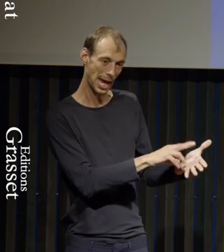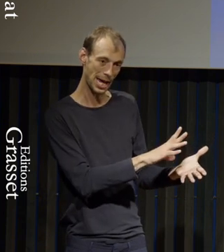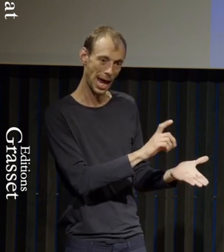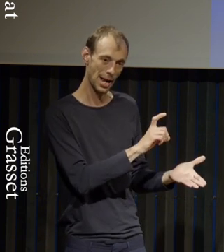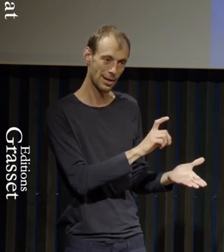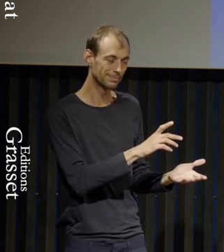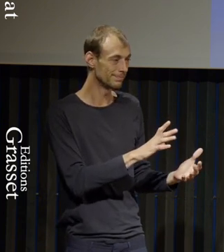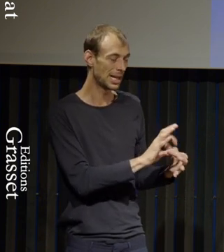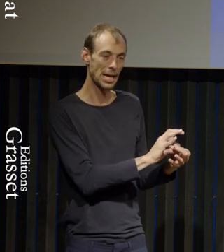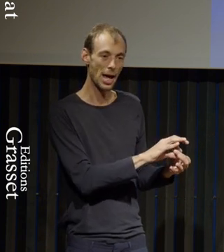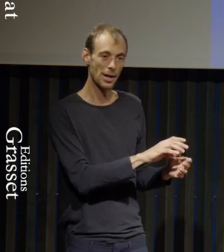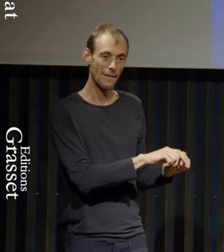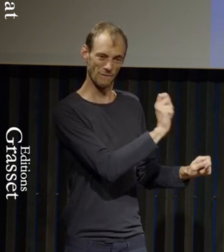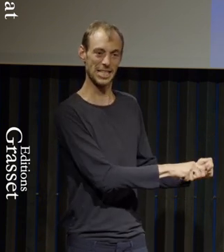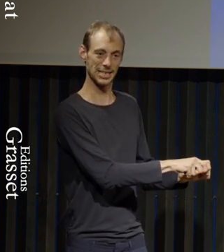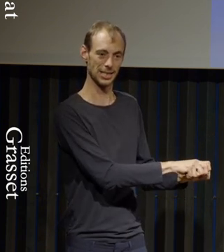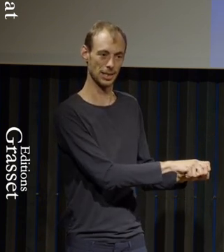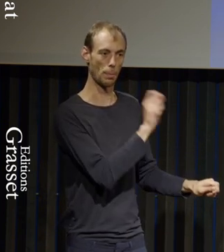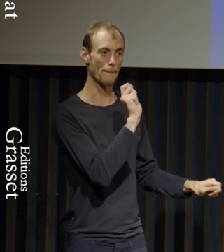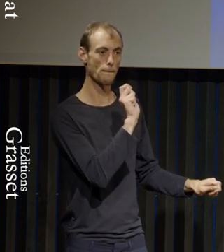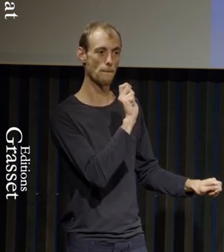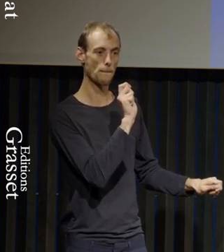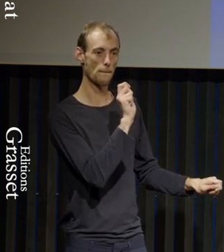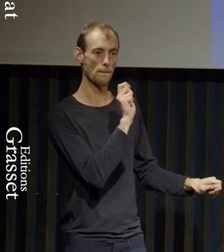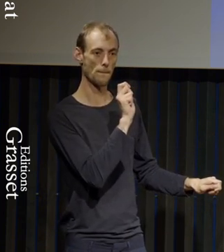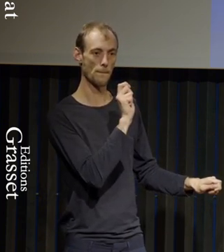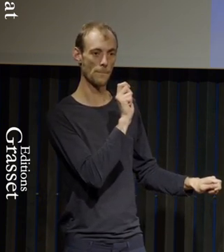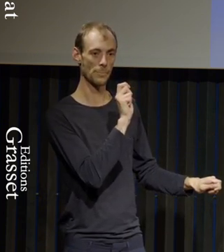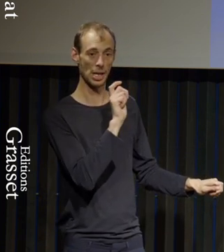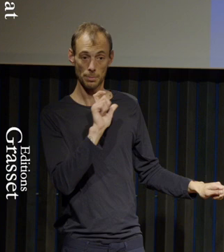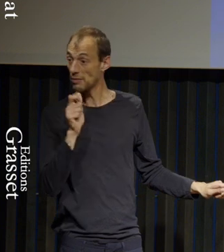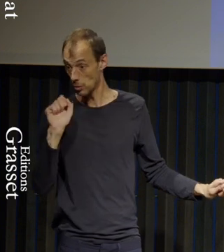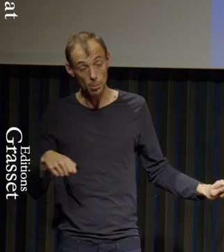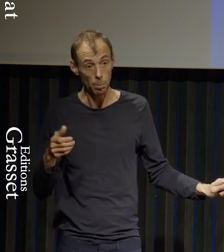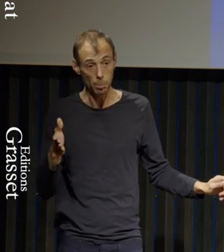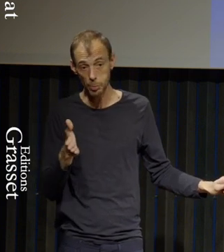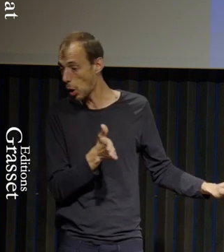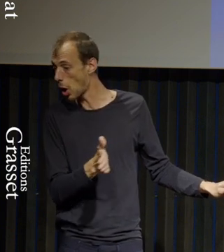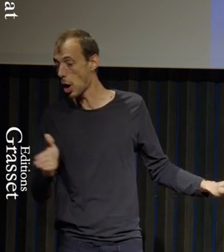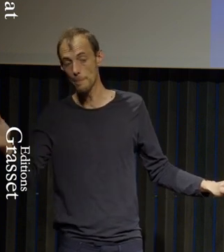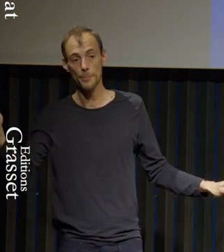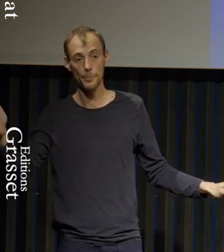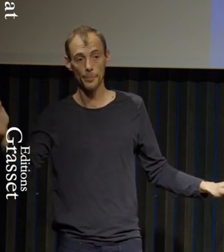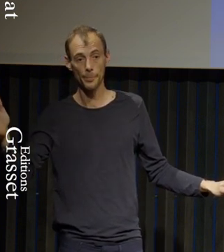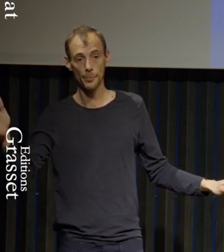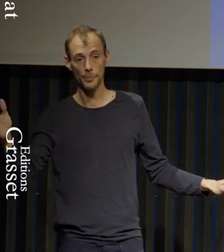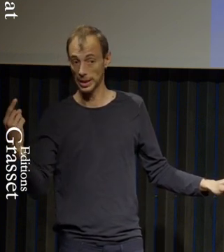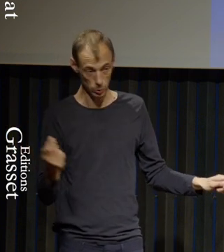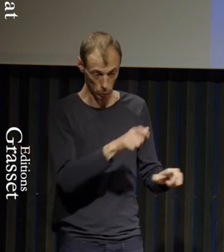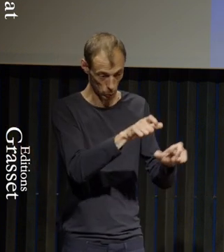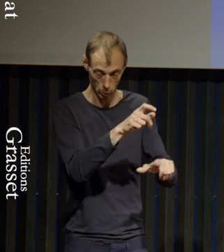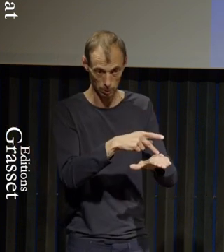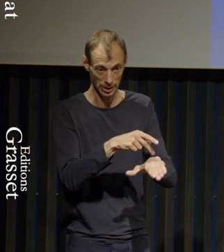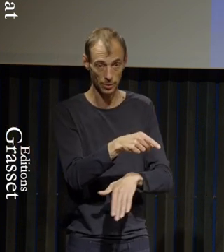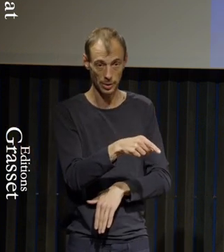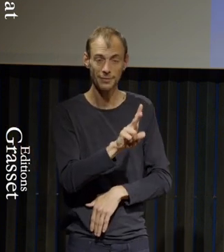ancrait dans la réalité et qui fait que nous pouvons nous égarer. Et nos patients, c'est toujours intéressant parce